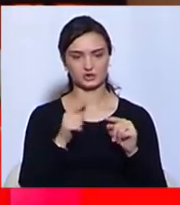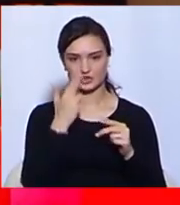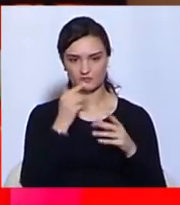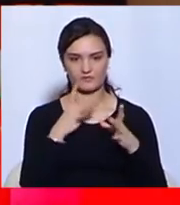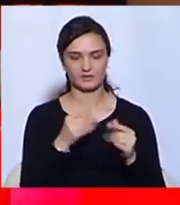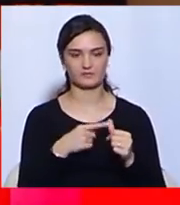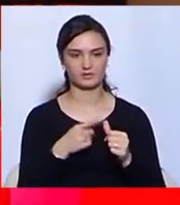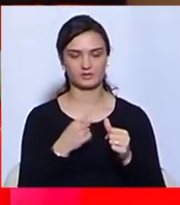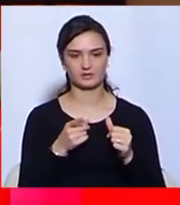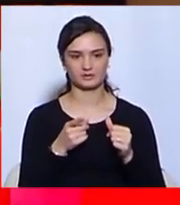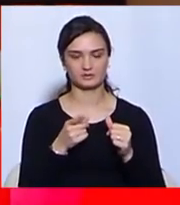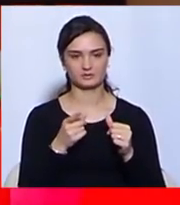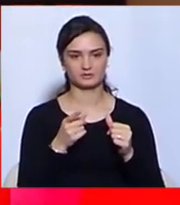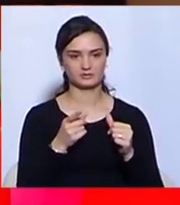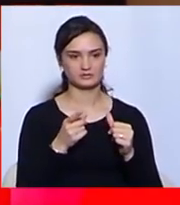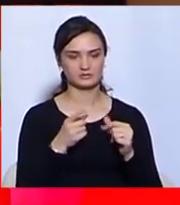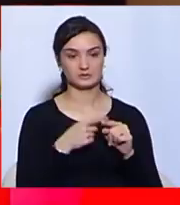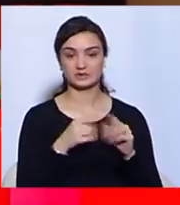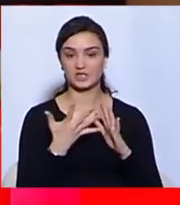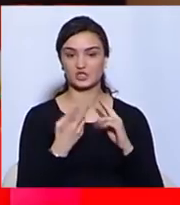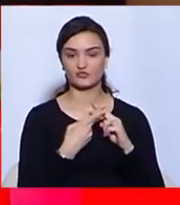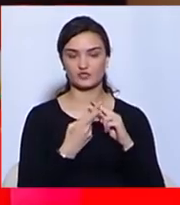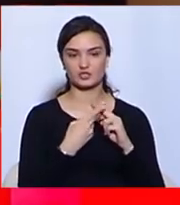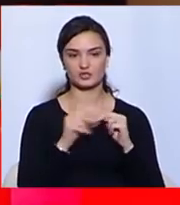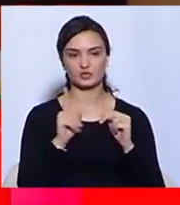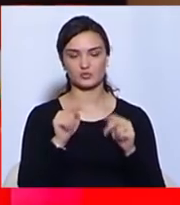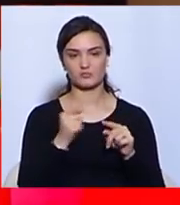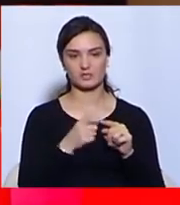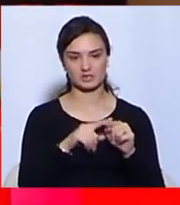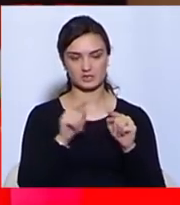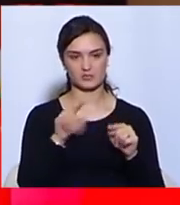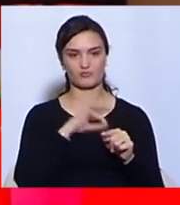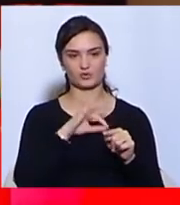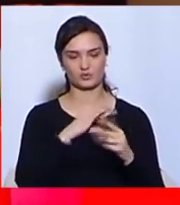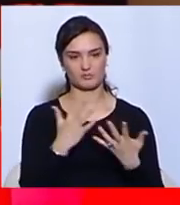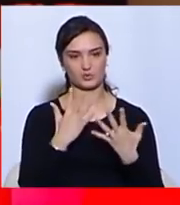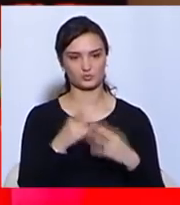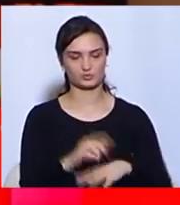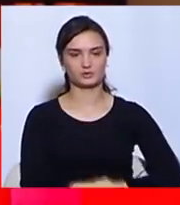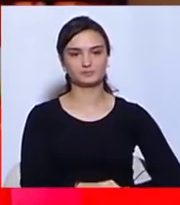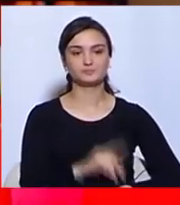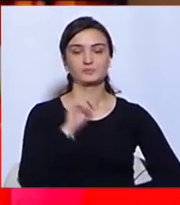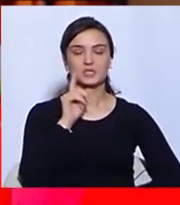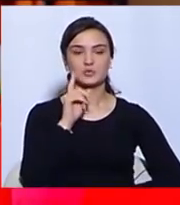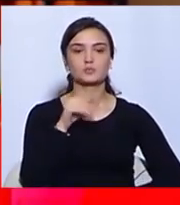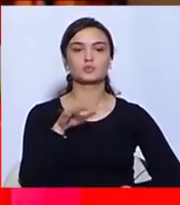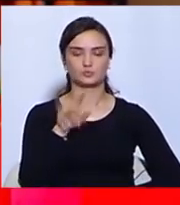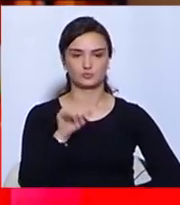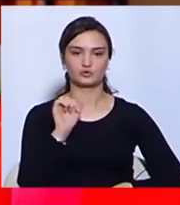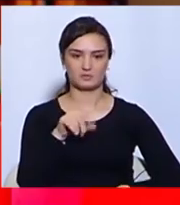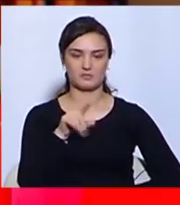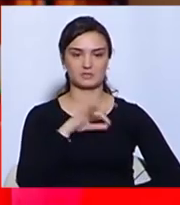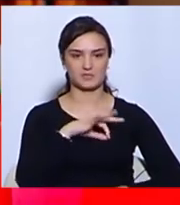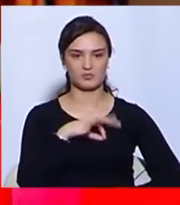შეჩევა ქვია. ხელს გვიშლის იმაში, რომ ეს ინსტრუმენტი გამოვიყენოთ ეფექტურად. ახალგაზრდობაში უფრო ადვილად შეიძლება